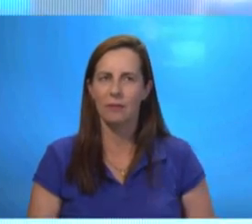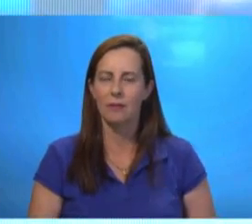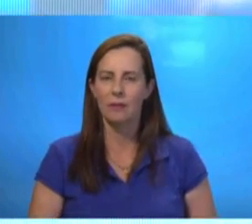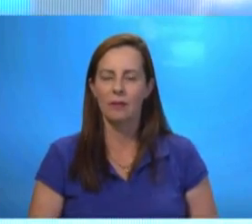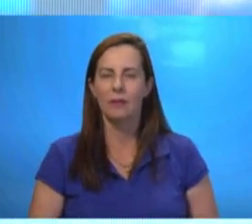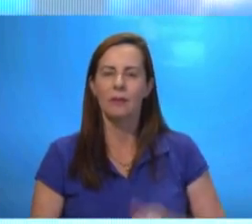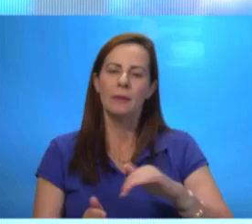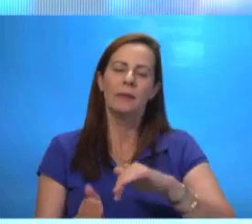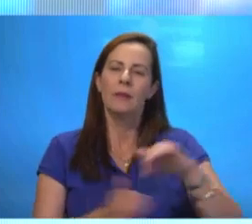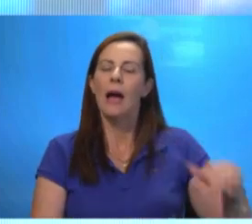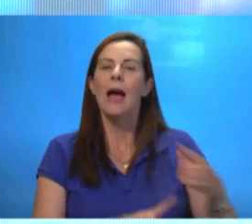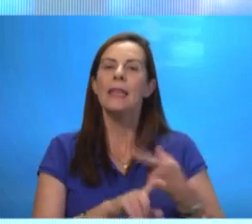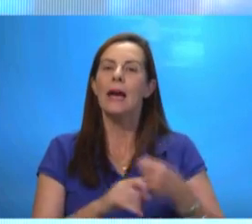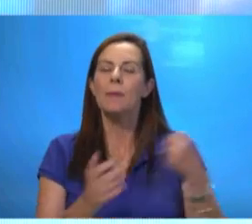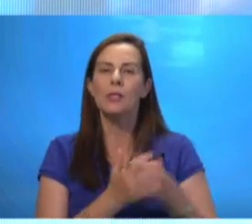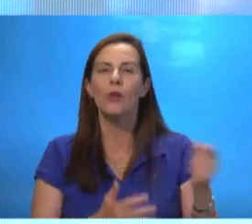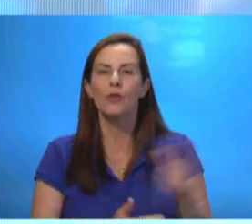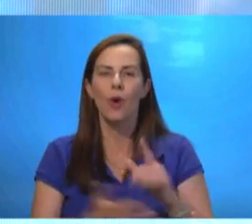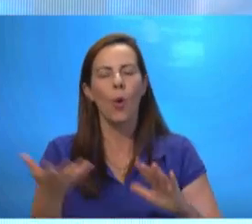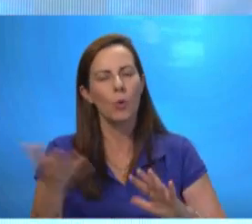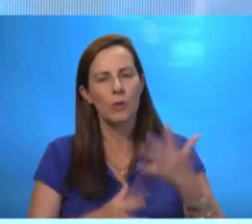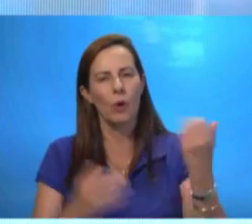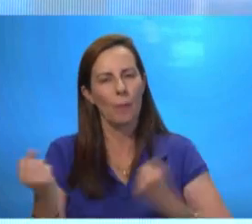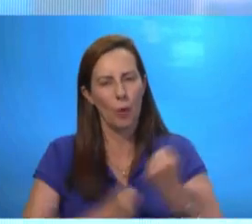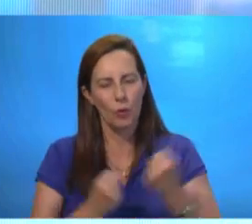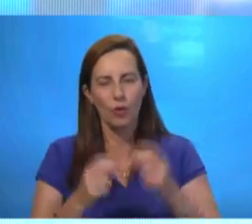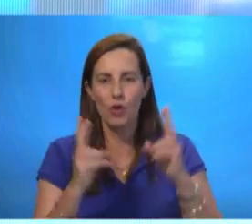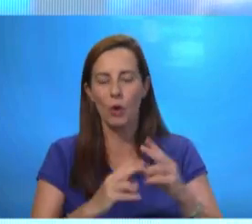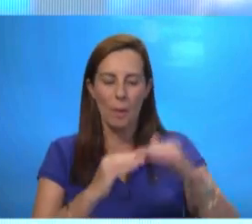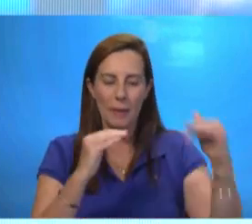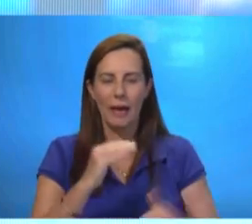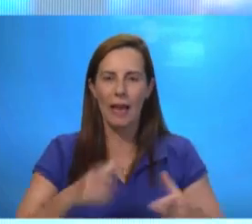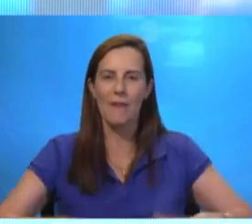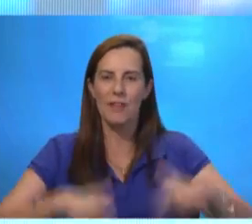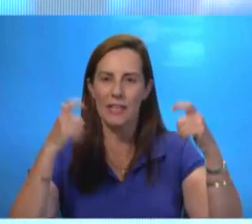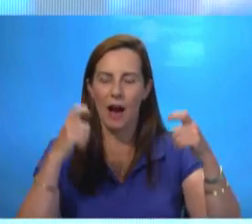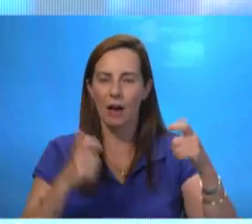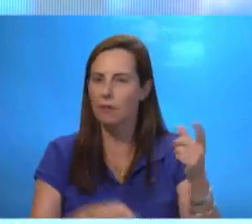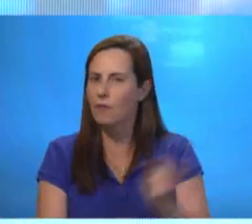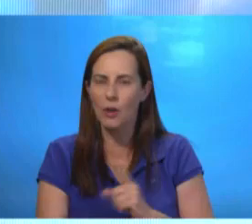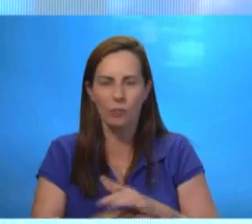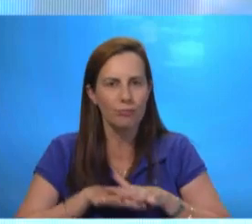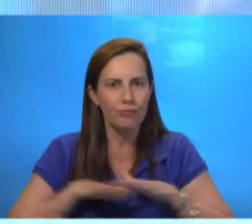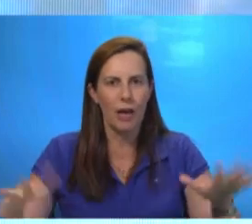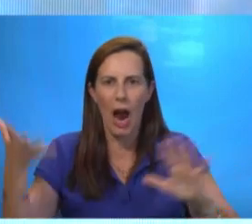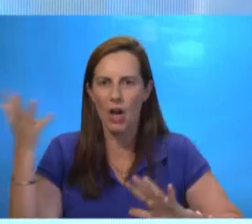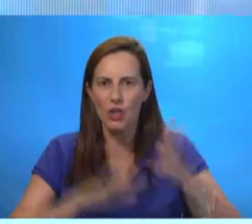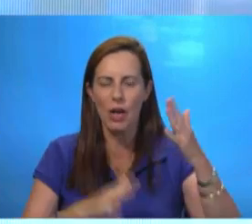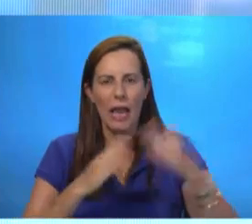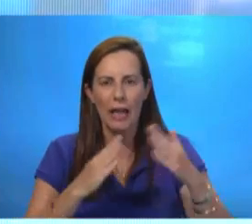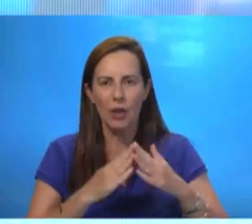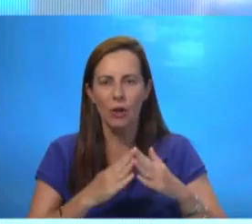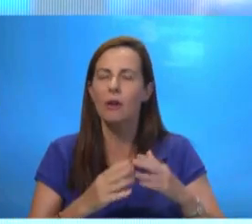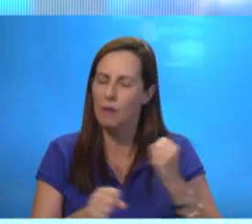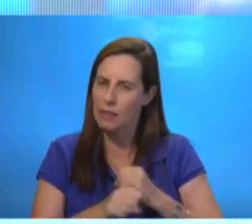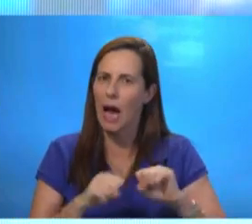מכאן לנהריה, בסוף השבוע הוצטו שם כמה כלי רכב שחנו מתחת לבניין מגורים, ובתוך דקות התפשטה האש לדירות וגרמה